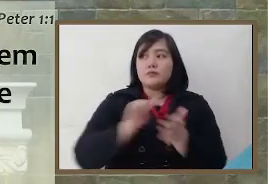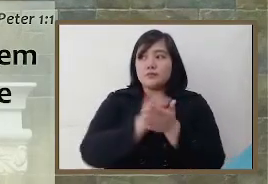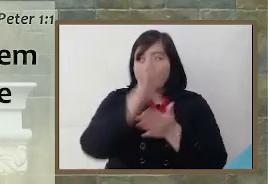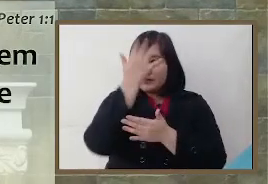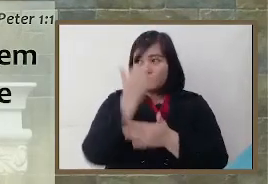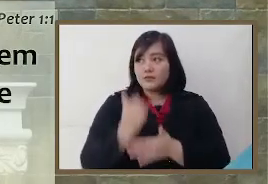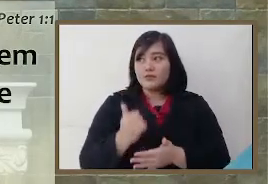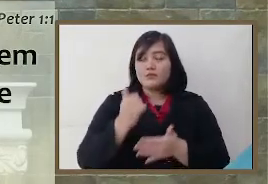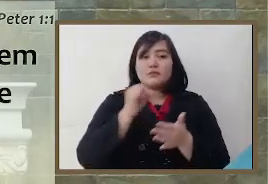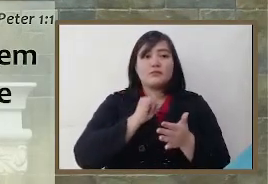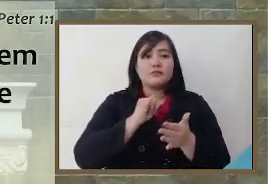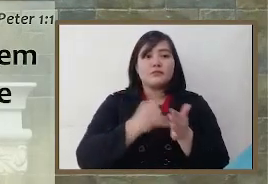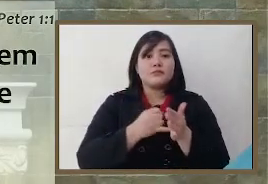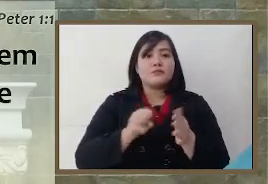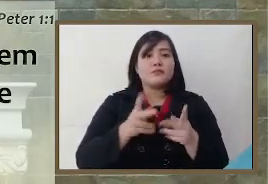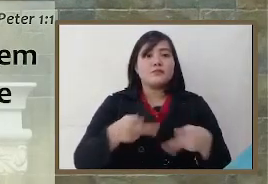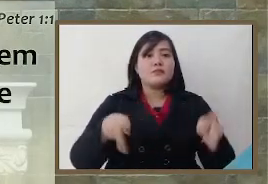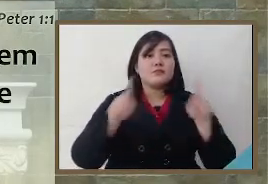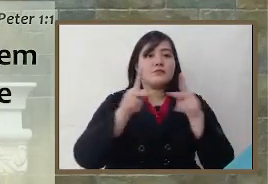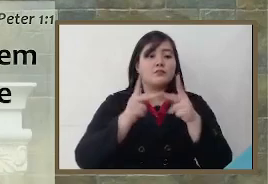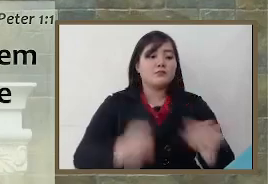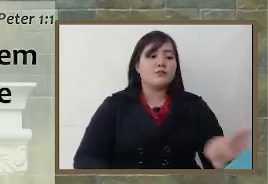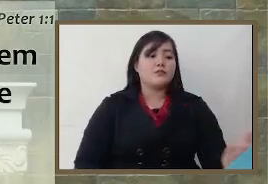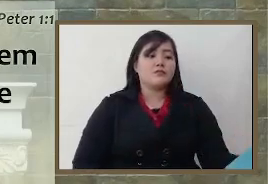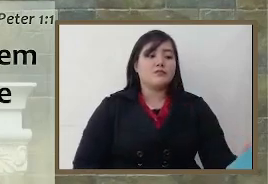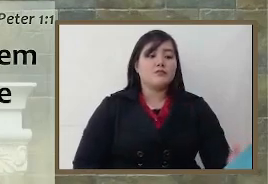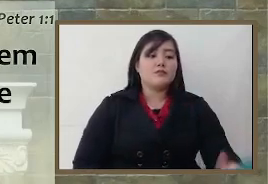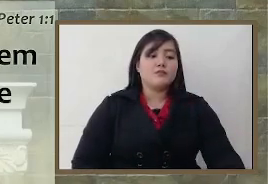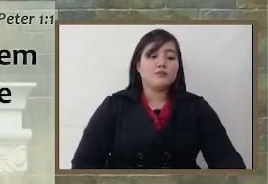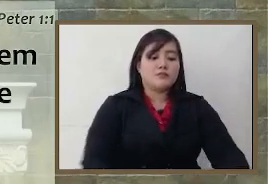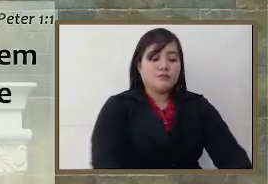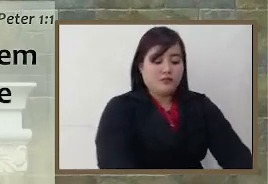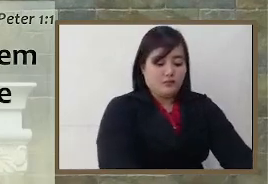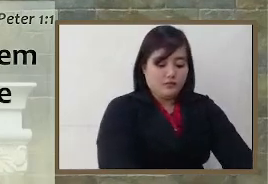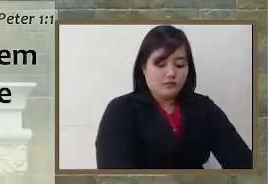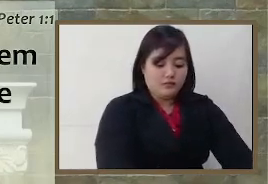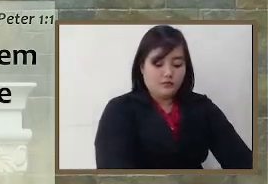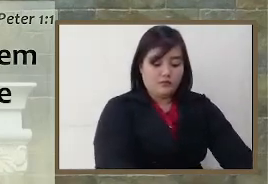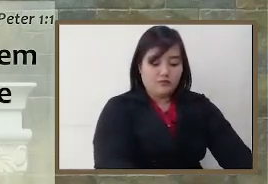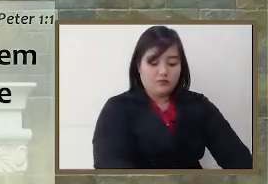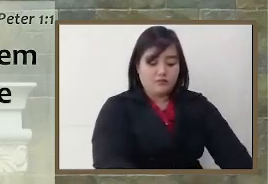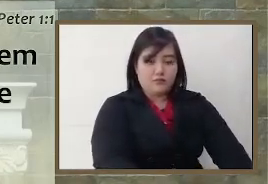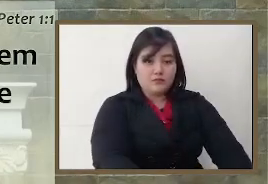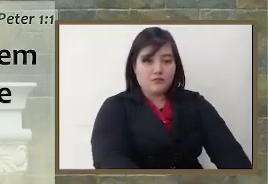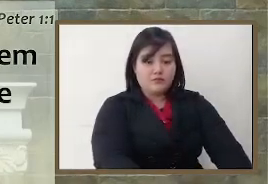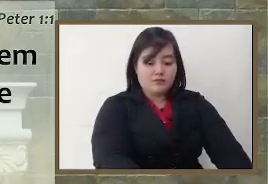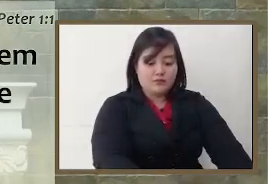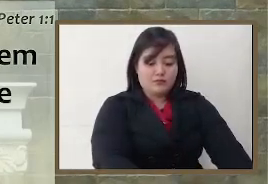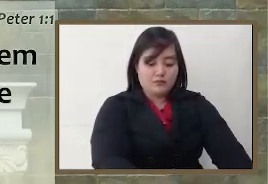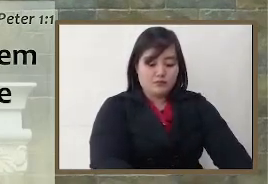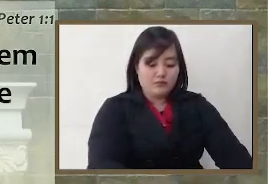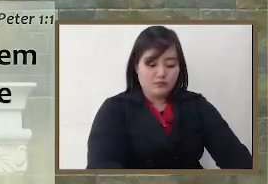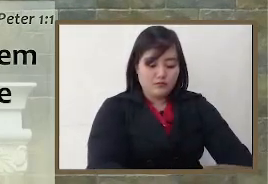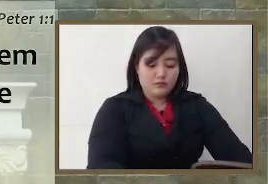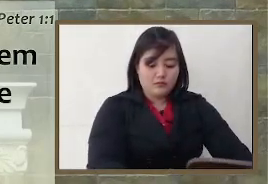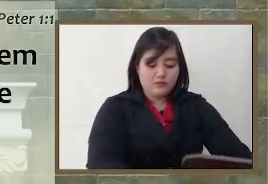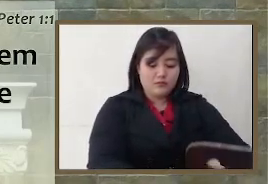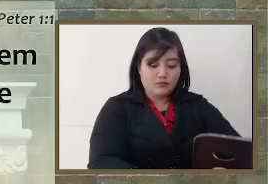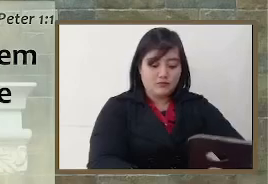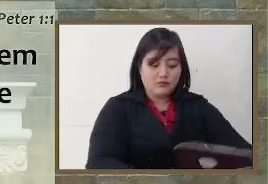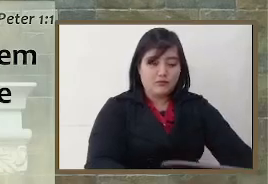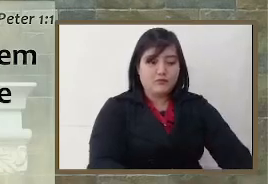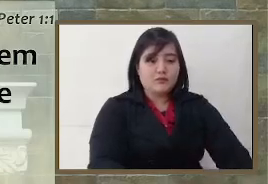precious. Kaya hindi po dapat natin, mga kapatid, basta-basta, liit-liitin lamang